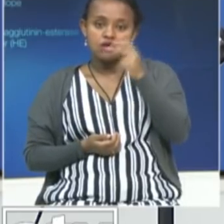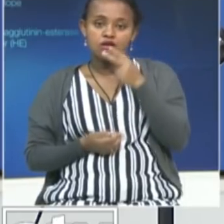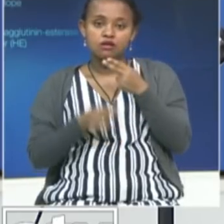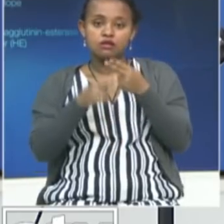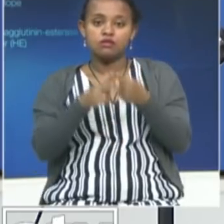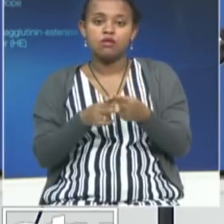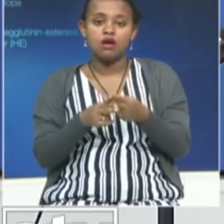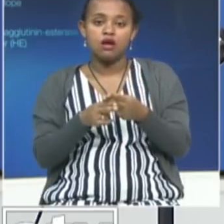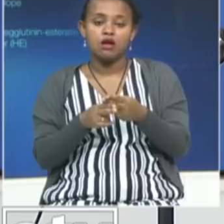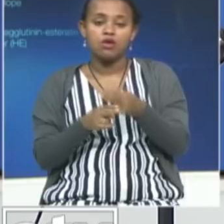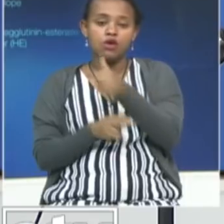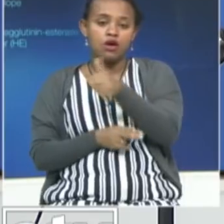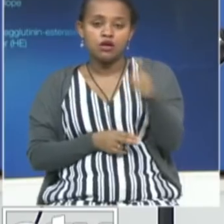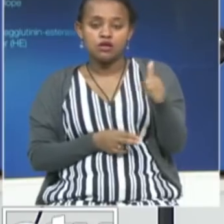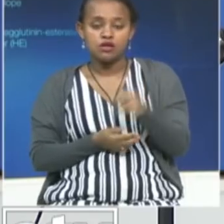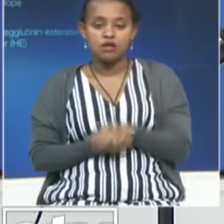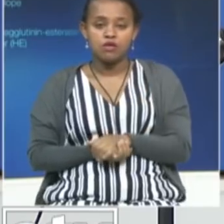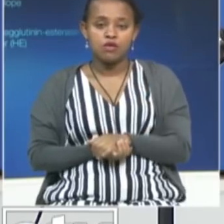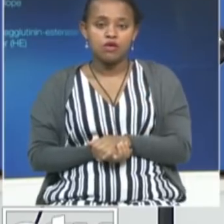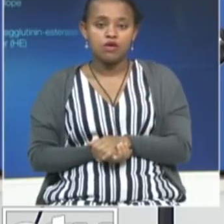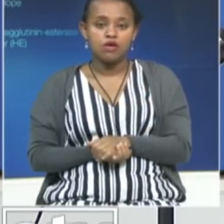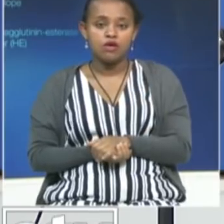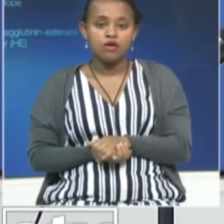ጥያቄ ሐሳቦን ይቀጥሉ እስኪ።